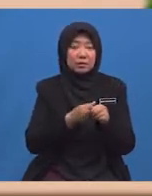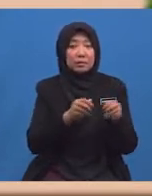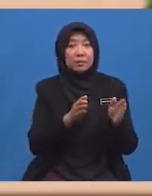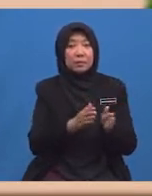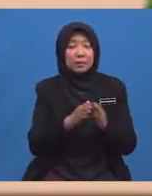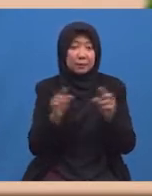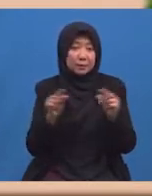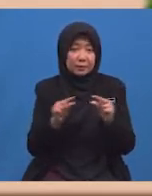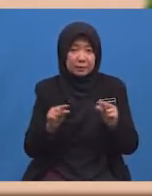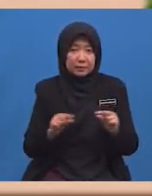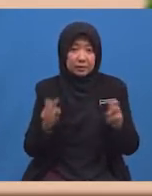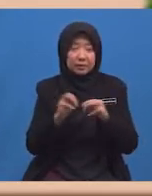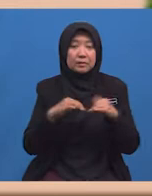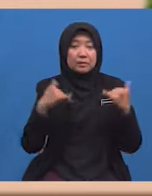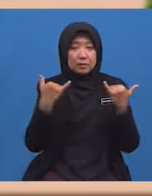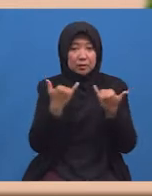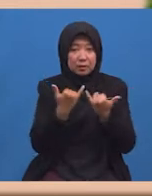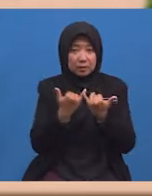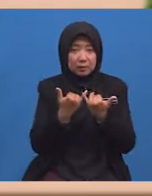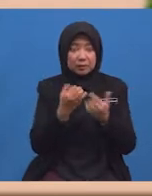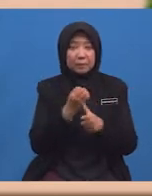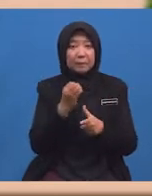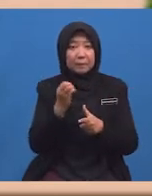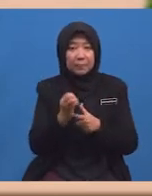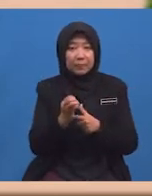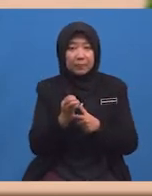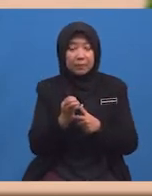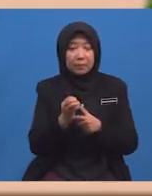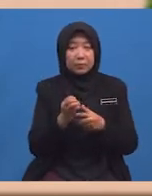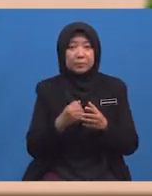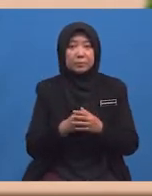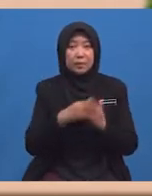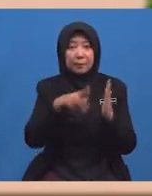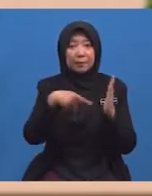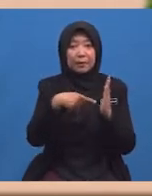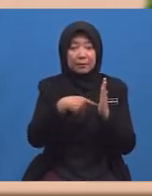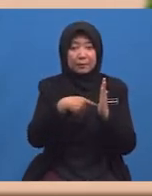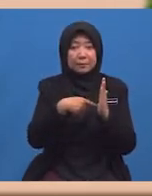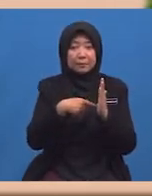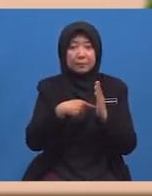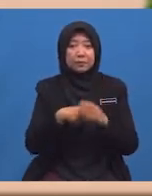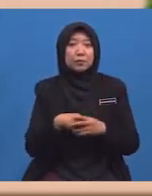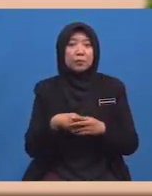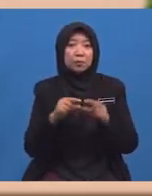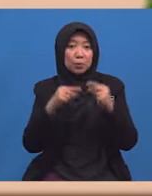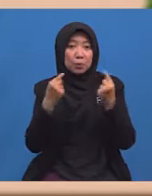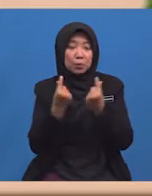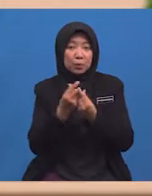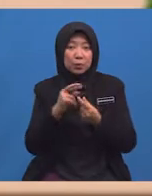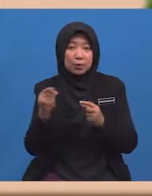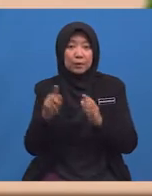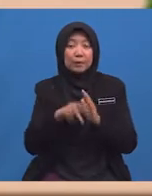masyarakat, sama ada peranan yang dimainkan oleh golongan pemerintah